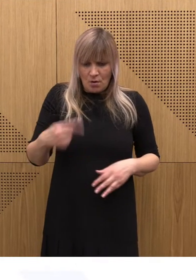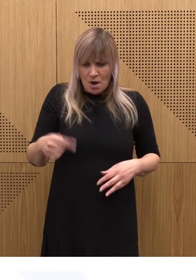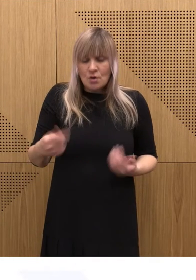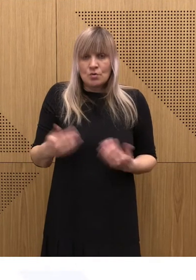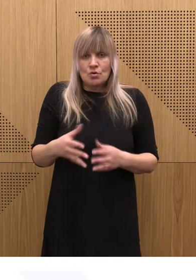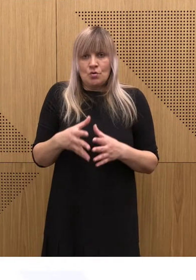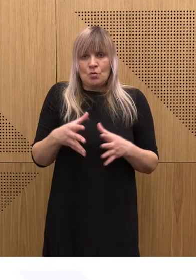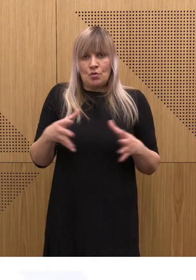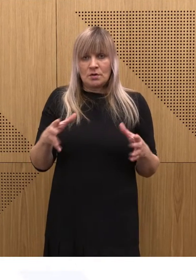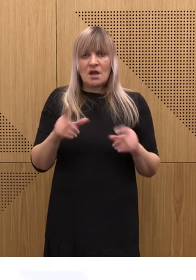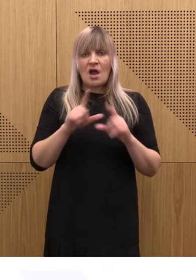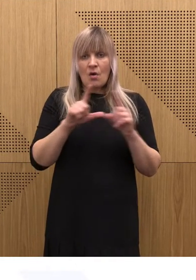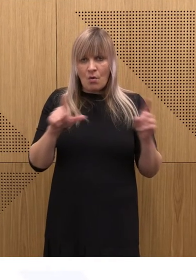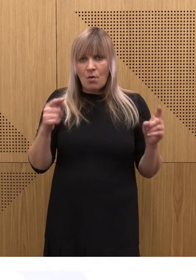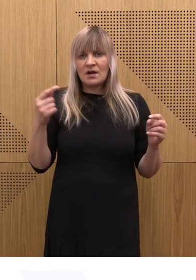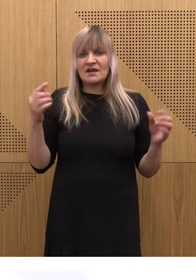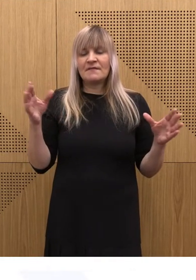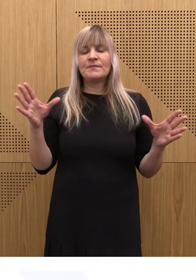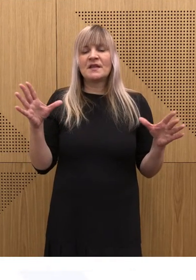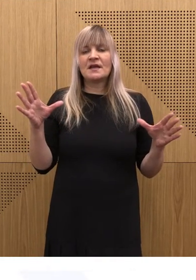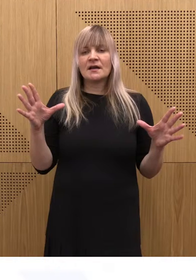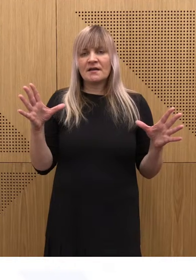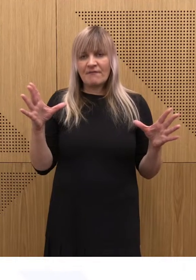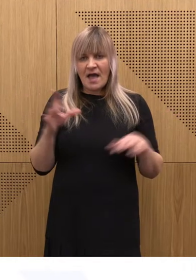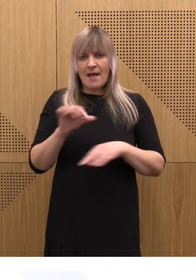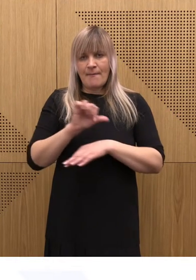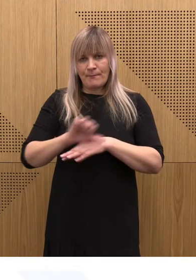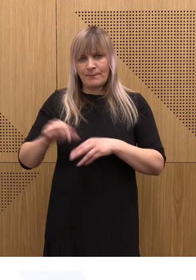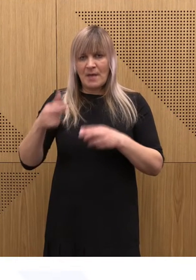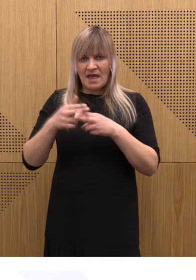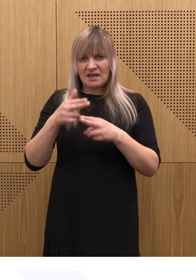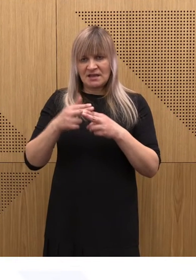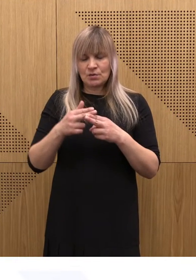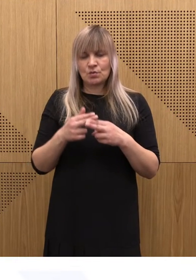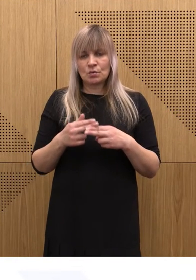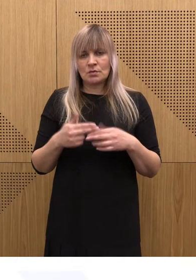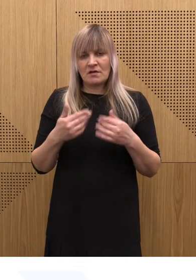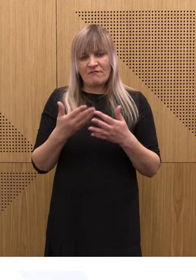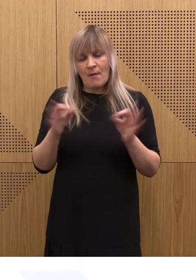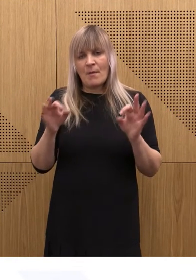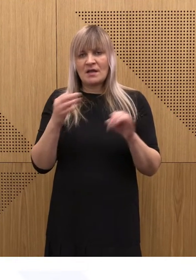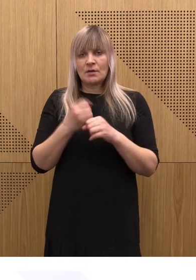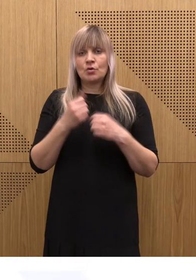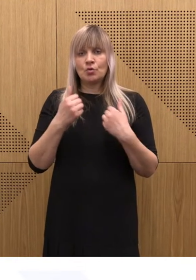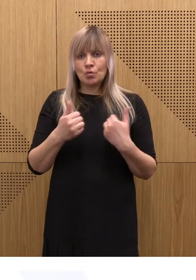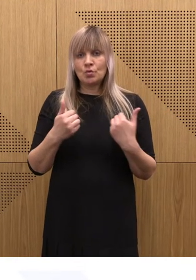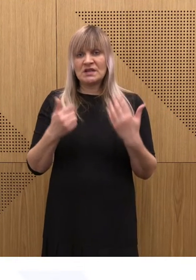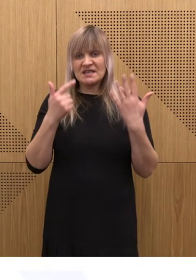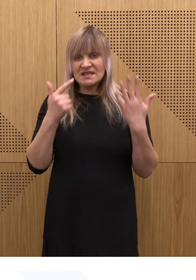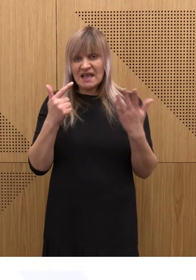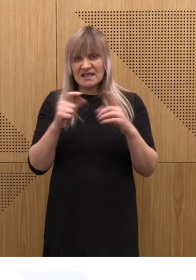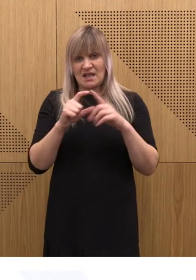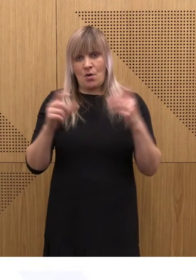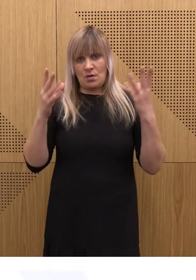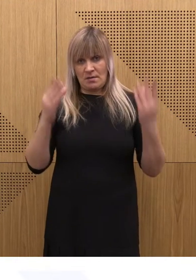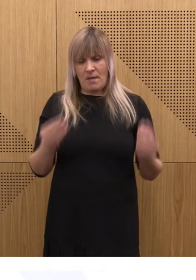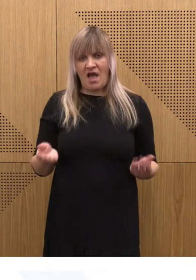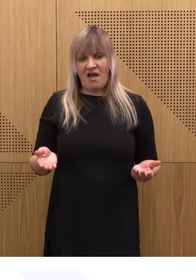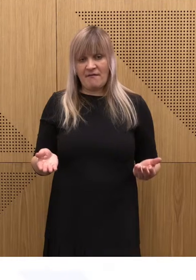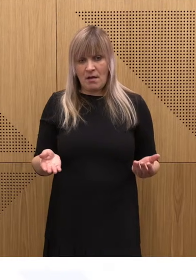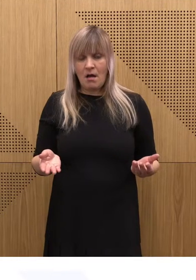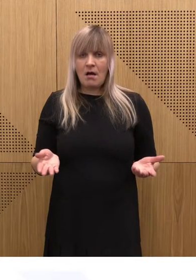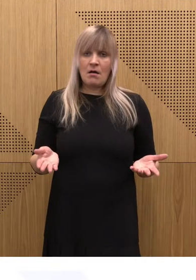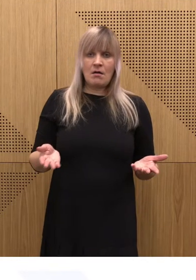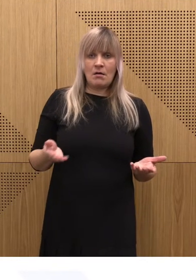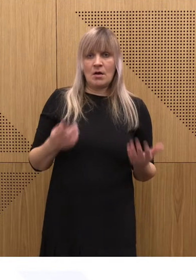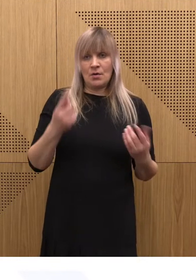juurde, kooli on kõige vähem seni nii-öelda, ütleme siis häiritud, meil on lastuke vabamalt toimida ja nüüd 7 koolipäev on tõesti siis see, mille puhul me ütleme, et